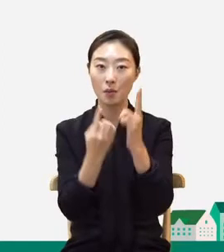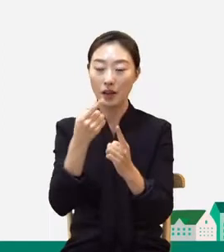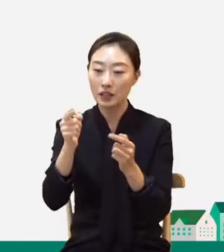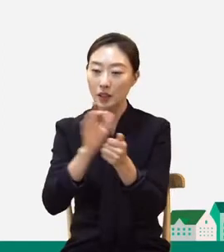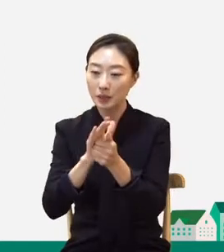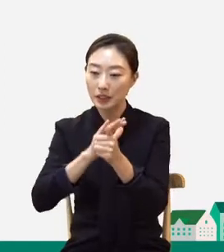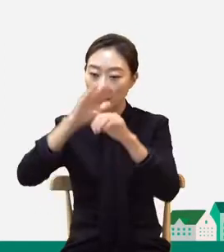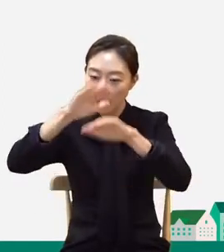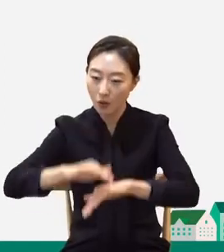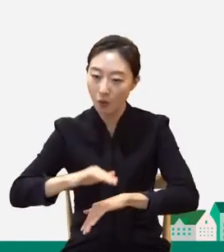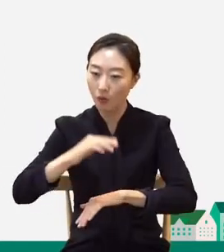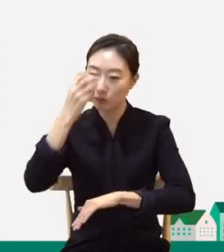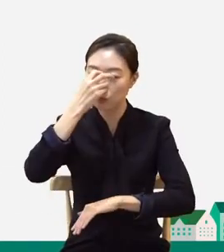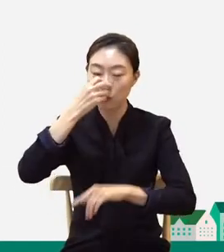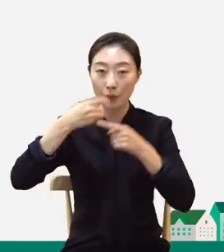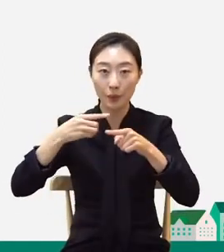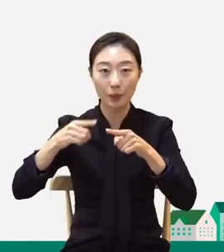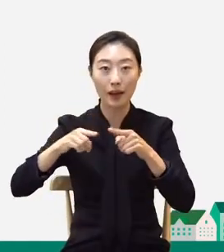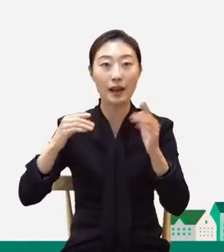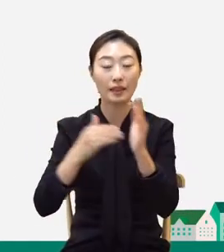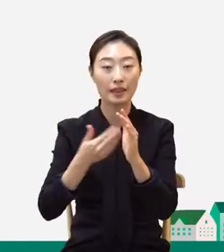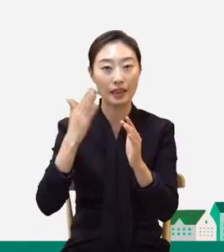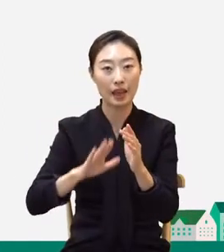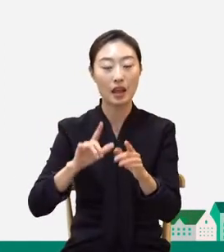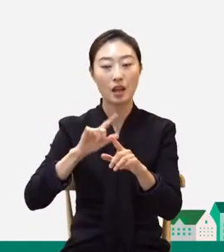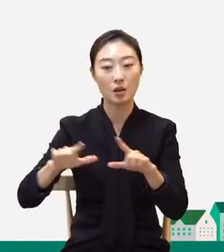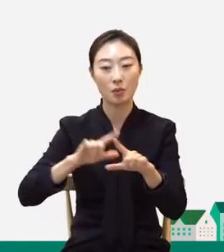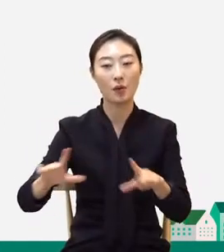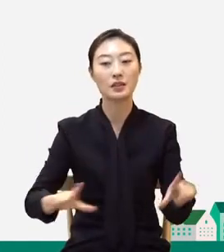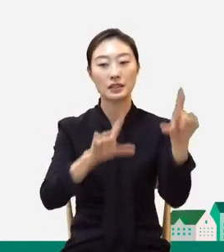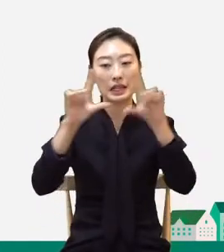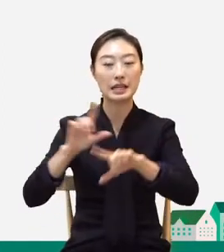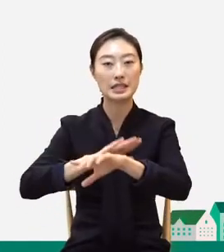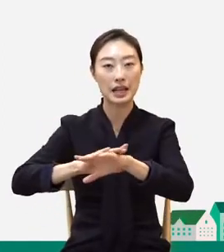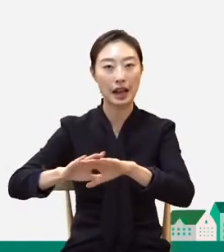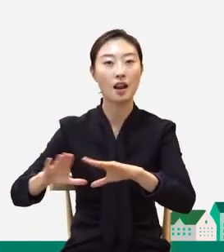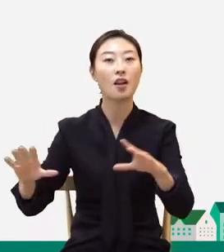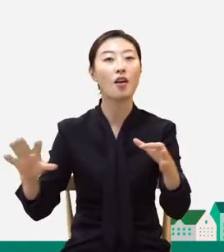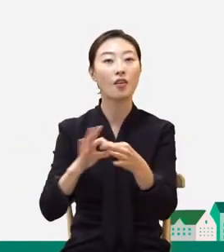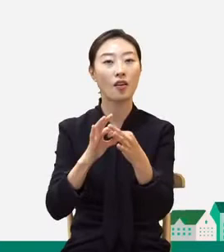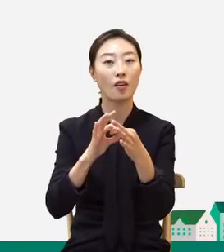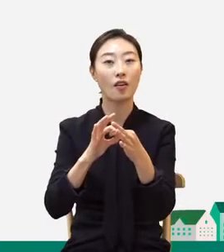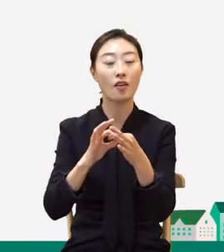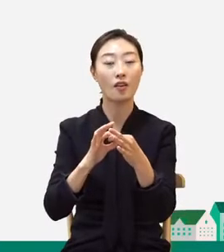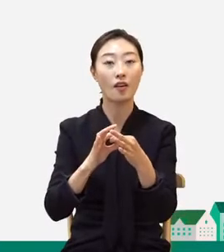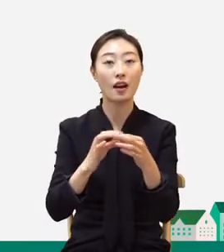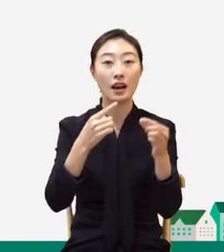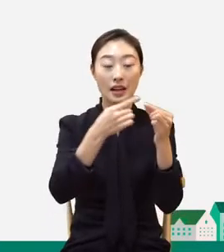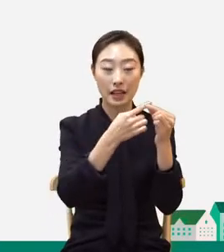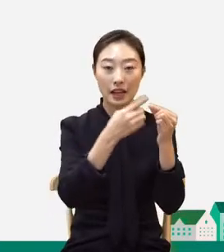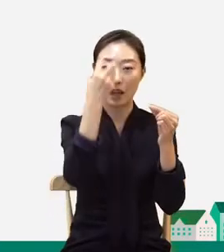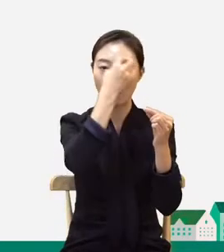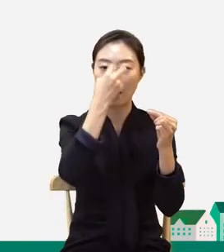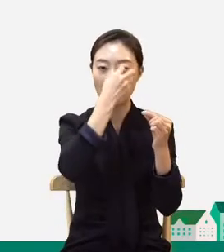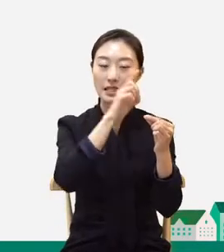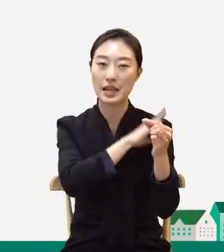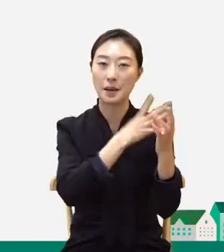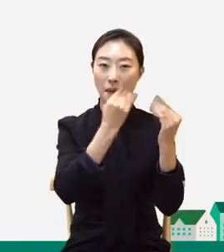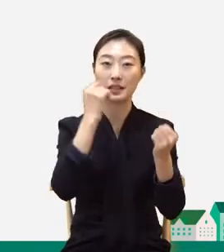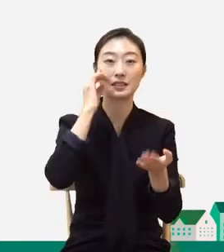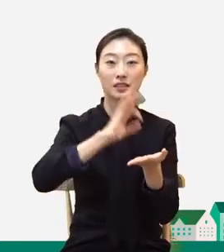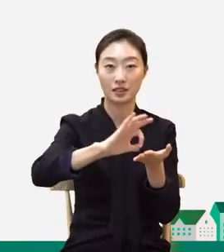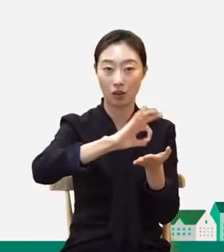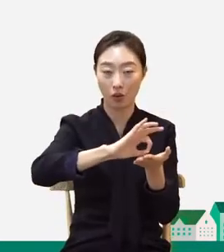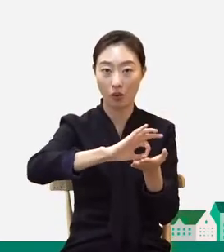했을 때 아무래도 주택의 일상적인 삶과 연결된 부분이다 보니까 일상생활 관리에 대한 부분이 가장 많이 제공이